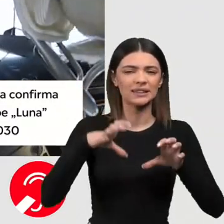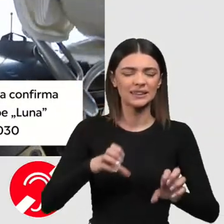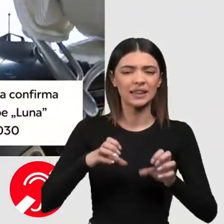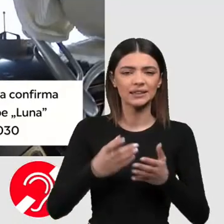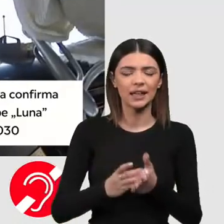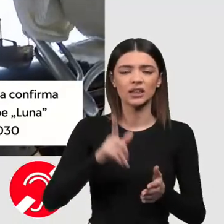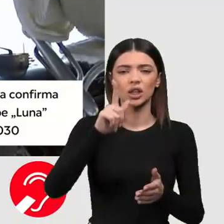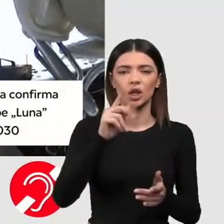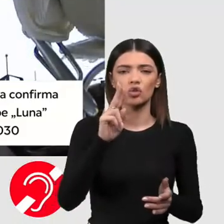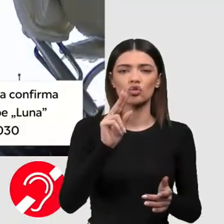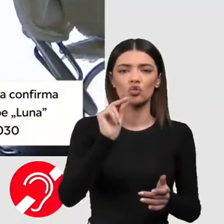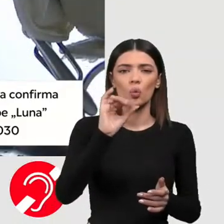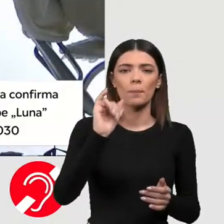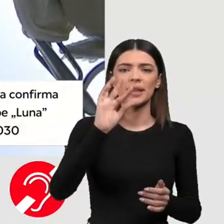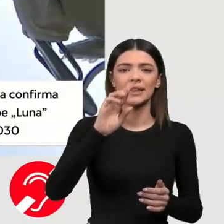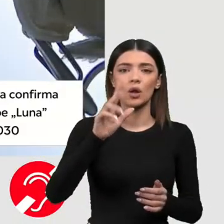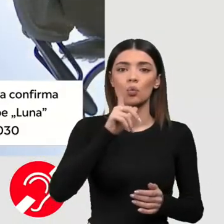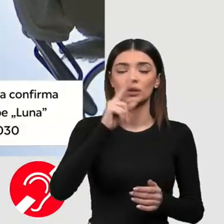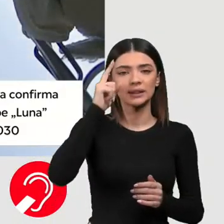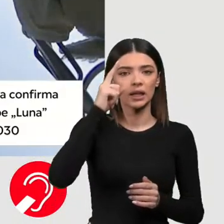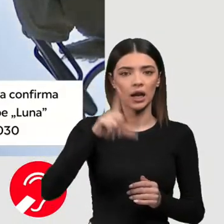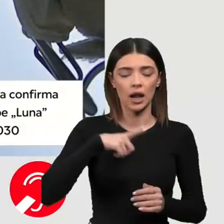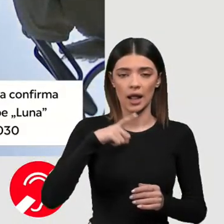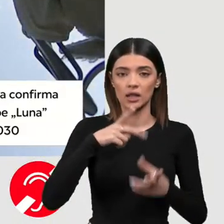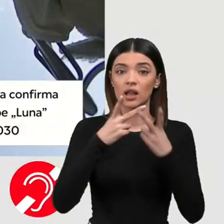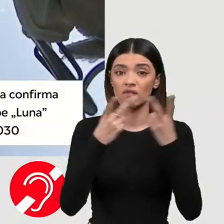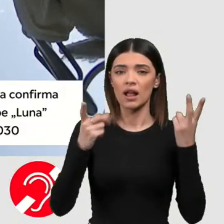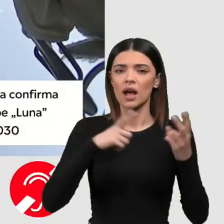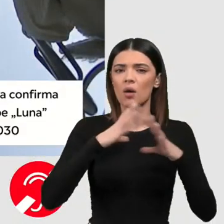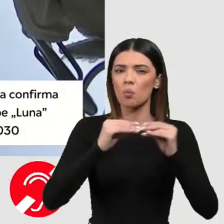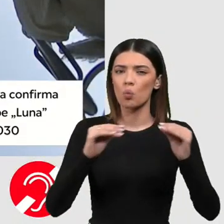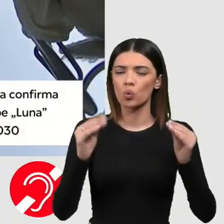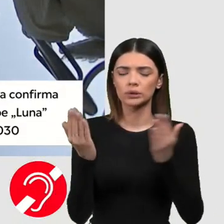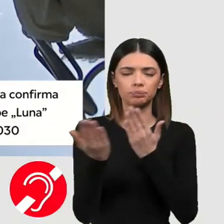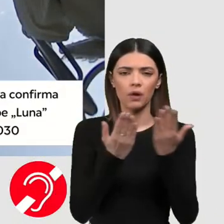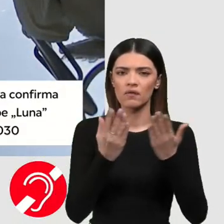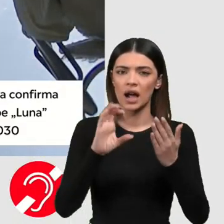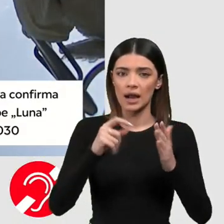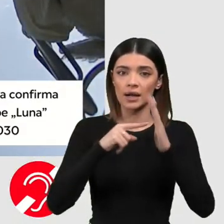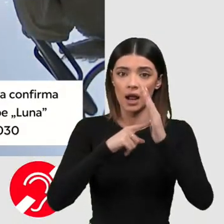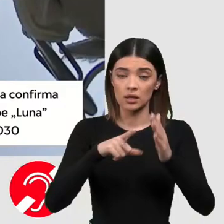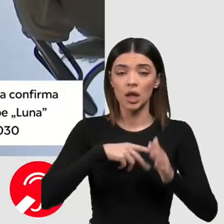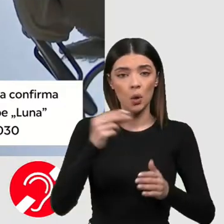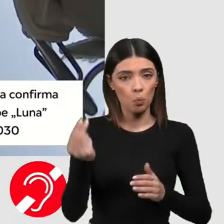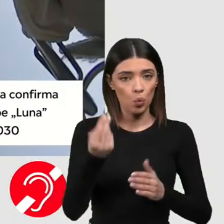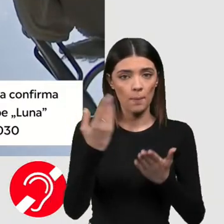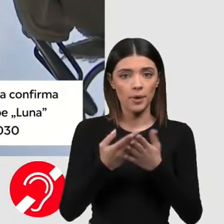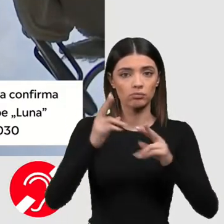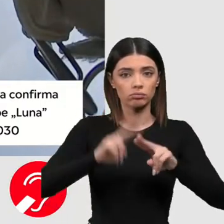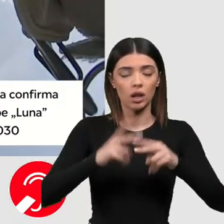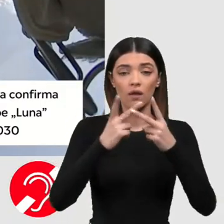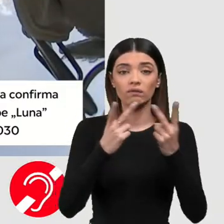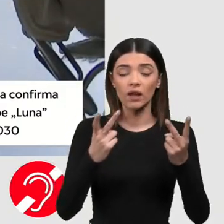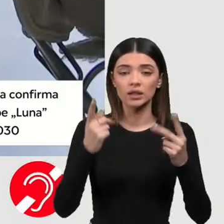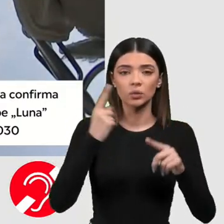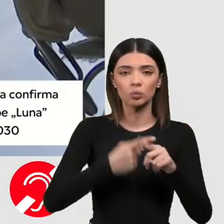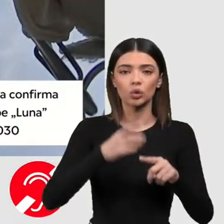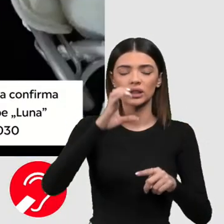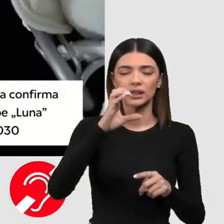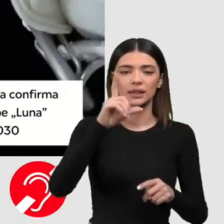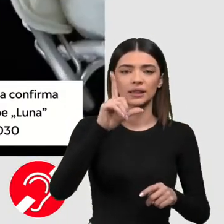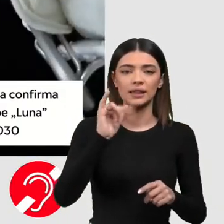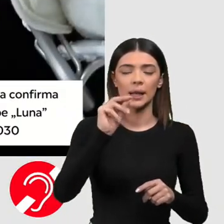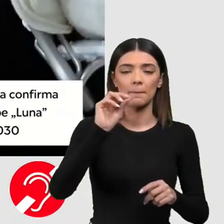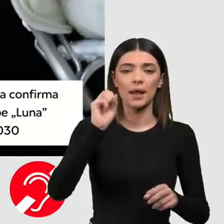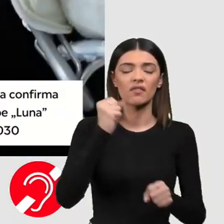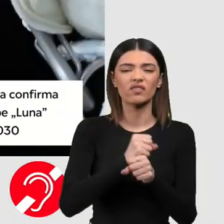Jupiter, unde se presupune că există viață. Sunt foarte multe studii care arată că aceste condiții sunt prielnice. O misiune Europa Clipper creată de